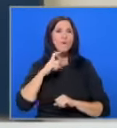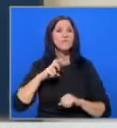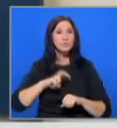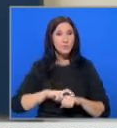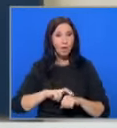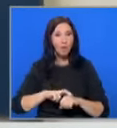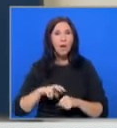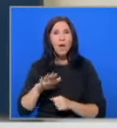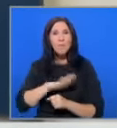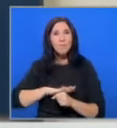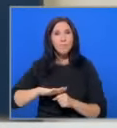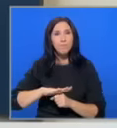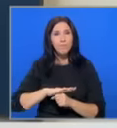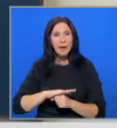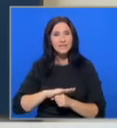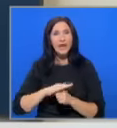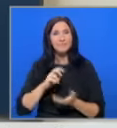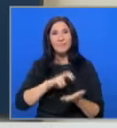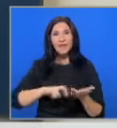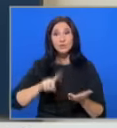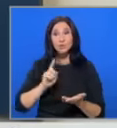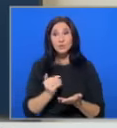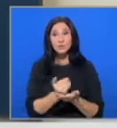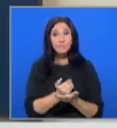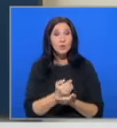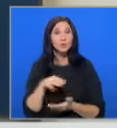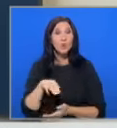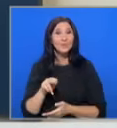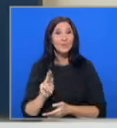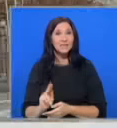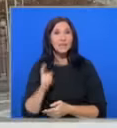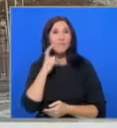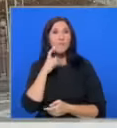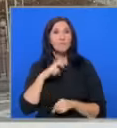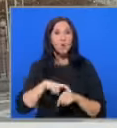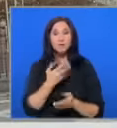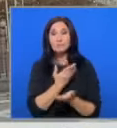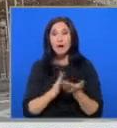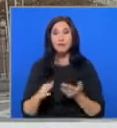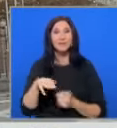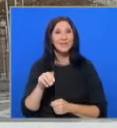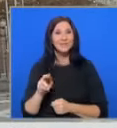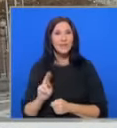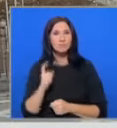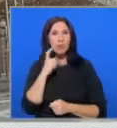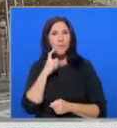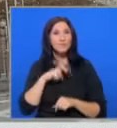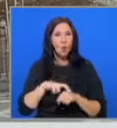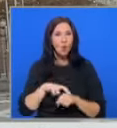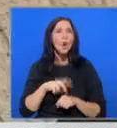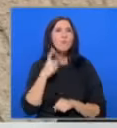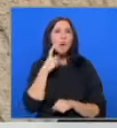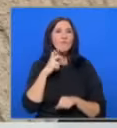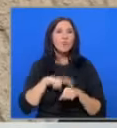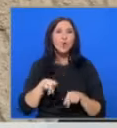от база данъците, които се събират от ТЕЦ Бобов дол. С премахването на ТЕЦ Бобов дол, Бобов дол като